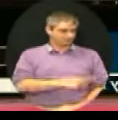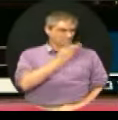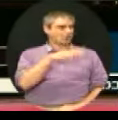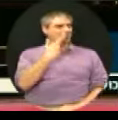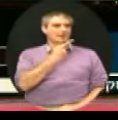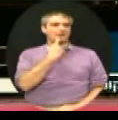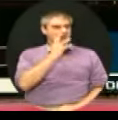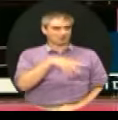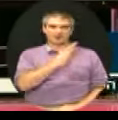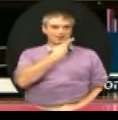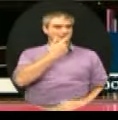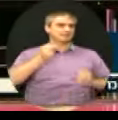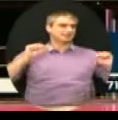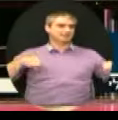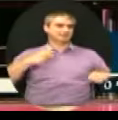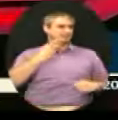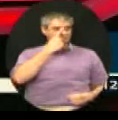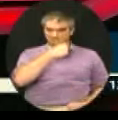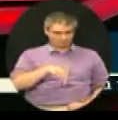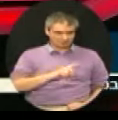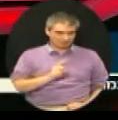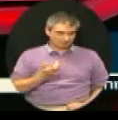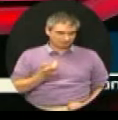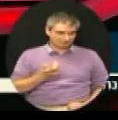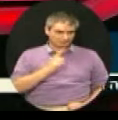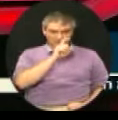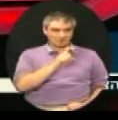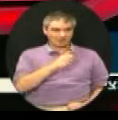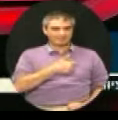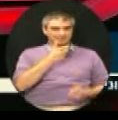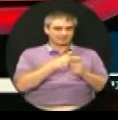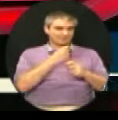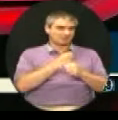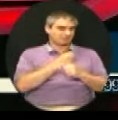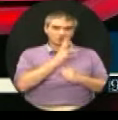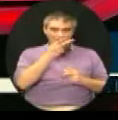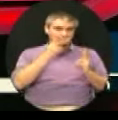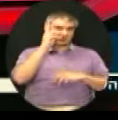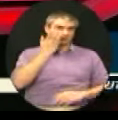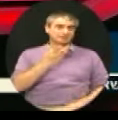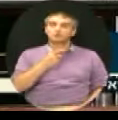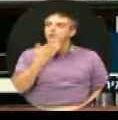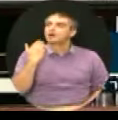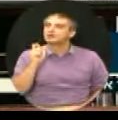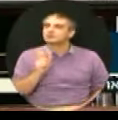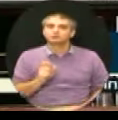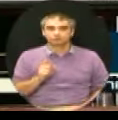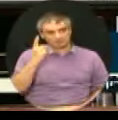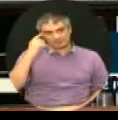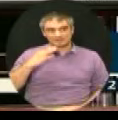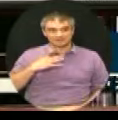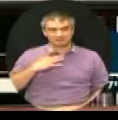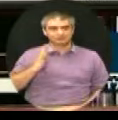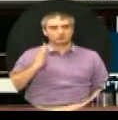הוא יכול, אתה אמרת, הוא יכול היה להיות נשיא שם, אבל אצלנו הוא היה יכול להיות אולי מנהיג מפלגת העבודה, ואולי אפילו יותר מכך. הוא היה איש,